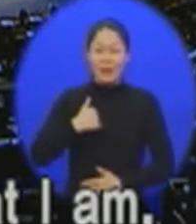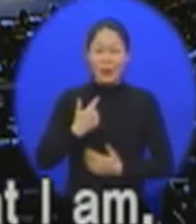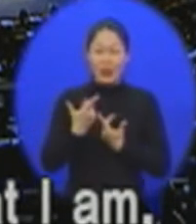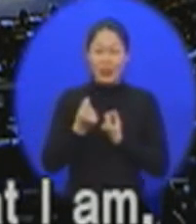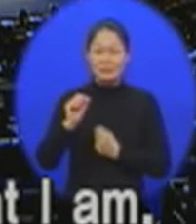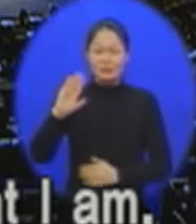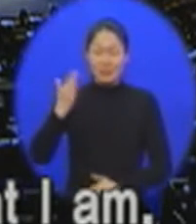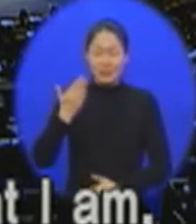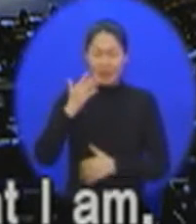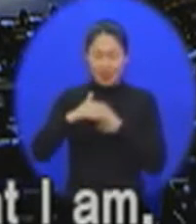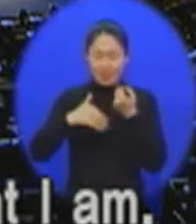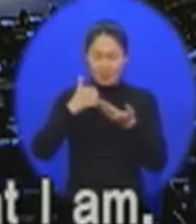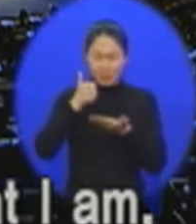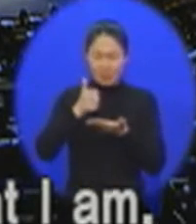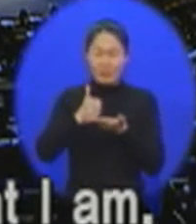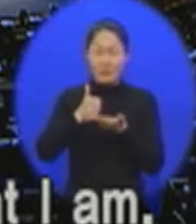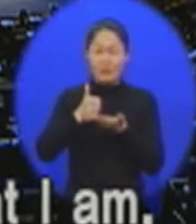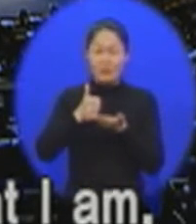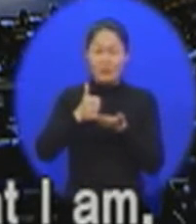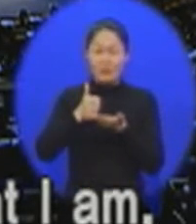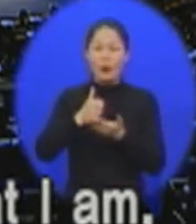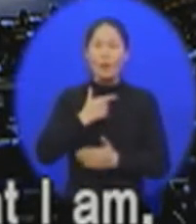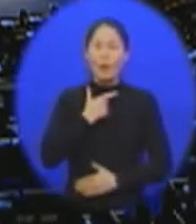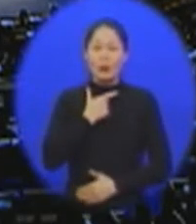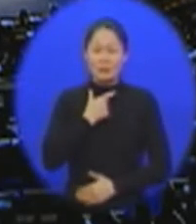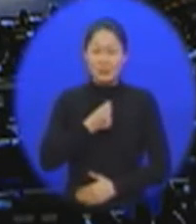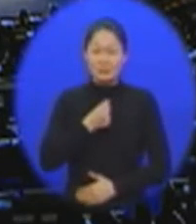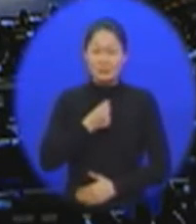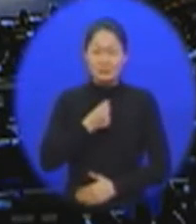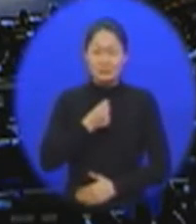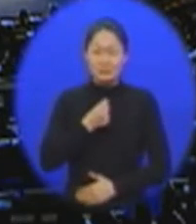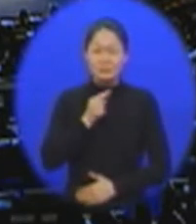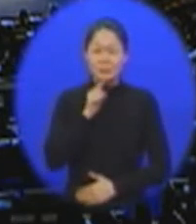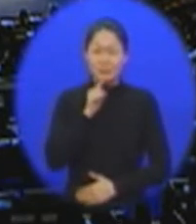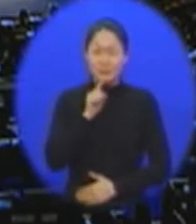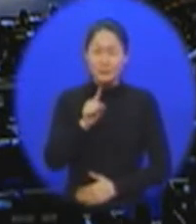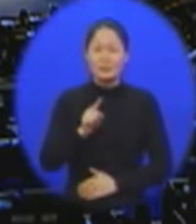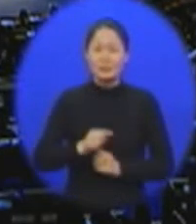되기를 하나님께 원하는 바입니다